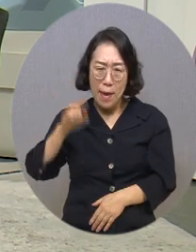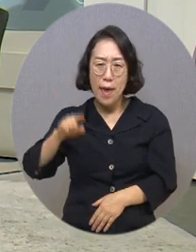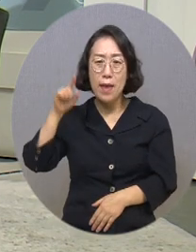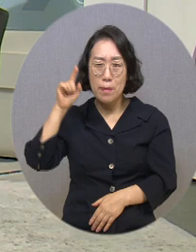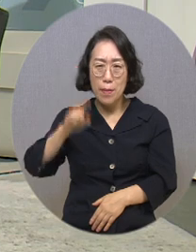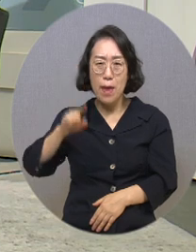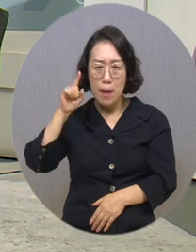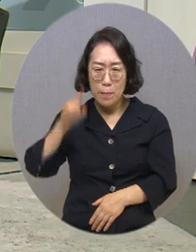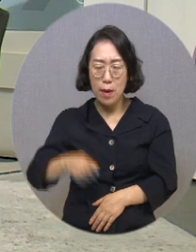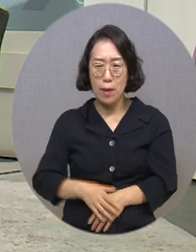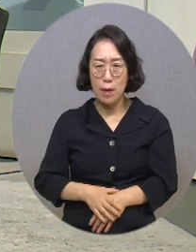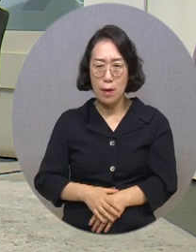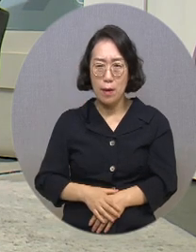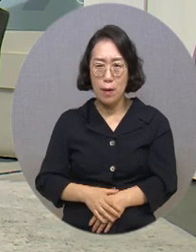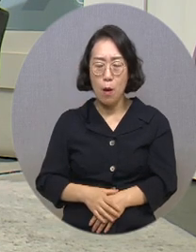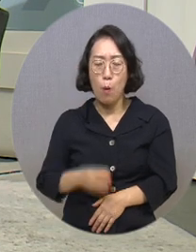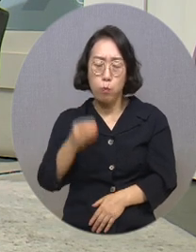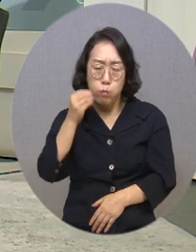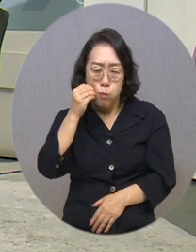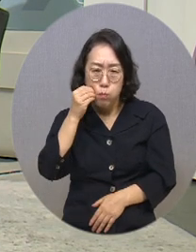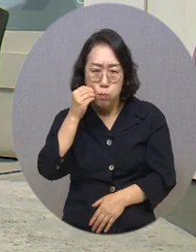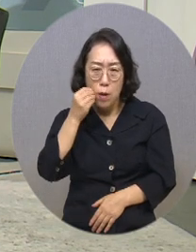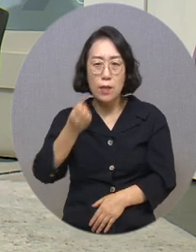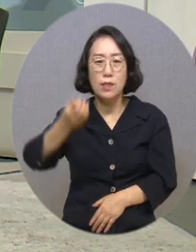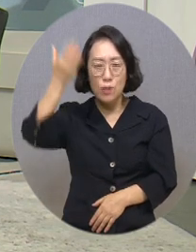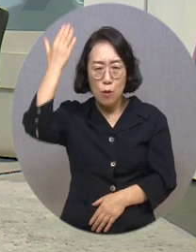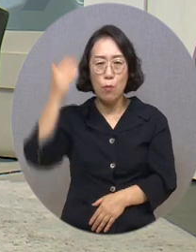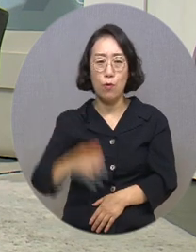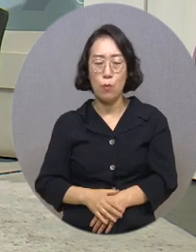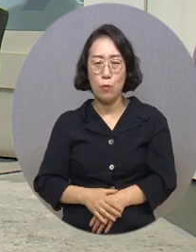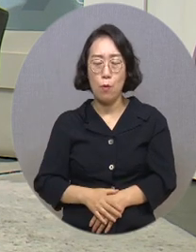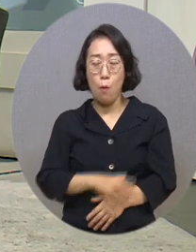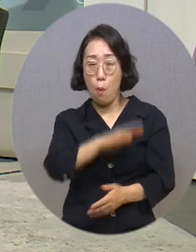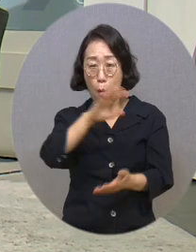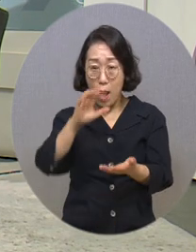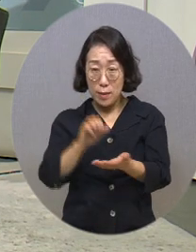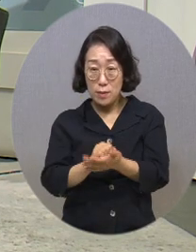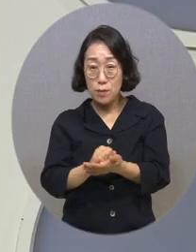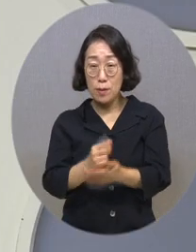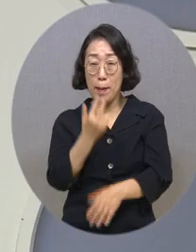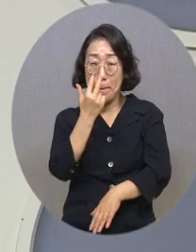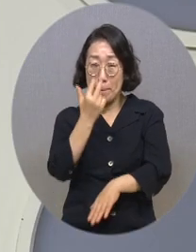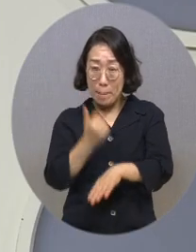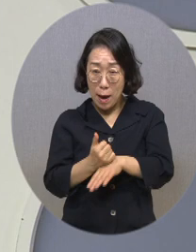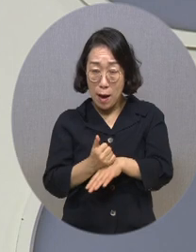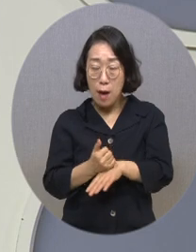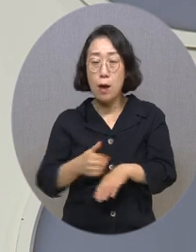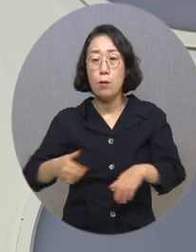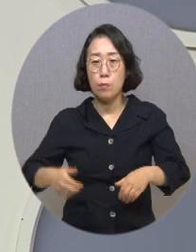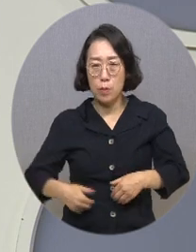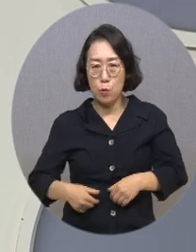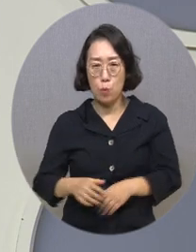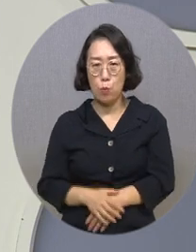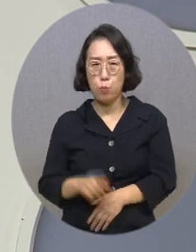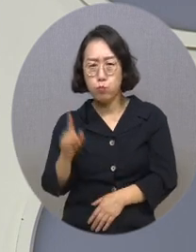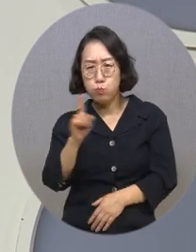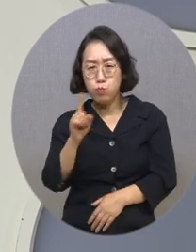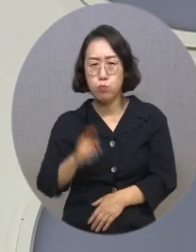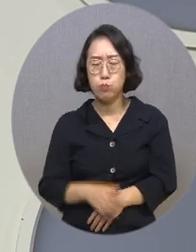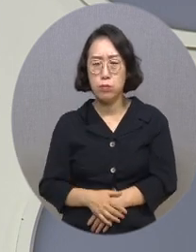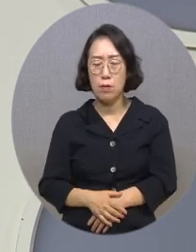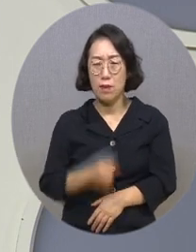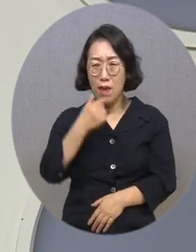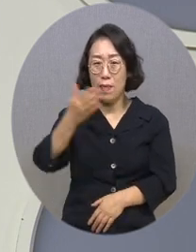시간씩. 그리고 그거를 했을 때 자기께 돼야 되는데 어설프게 뭐 구청이나 뭐 옛날에